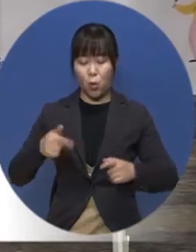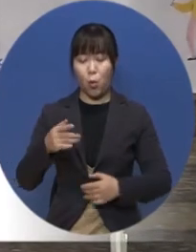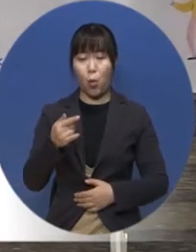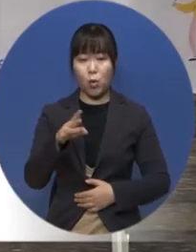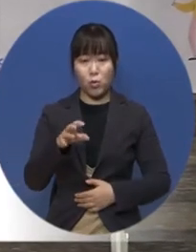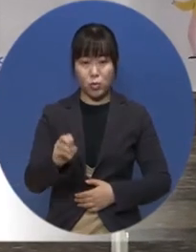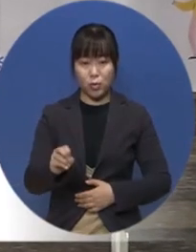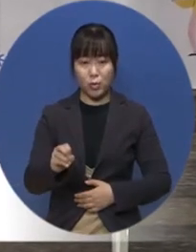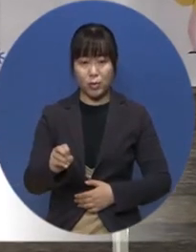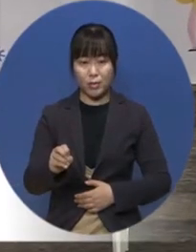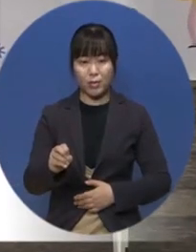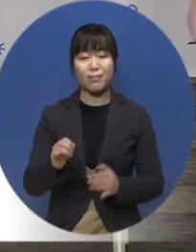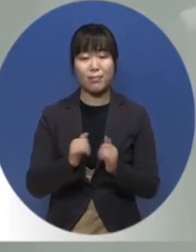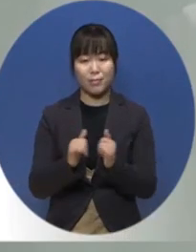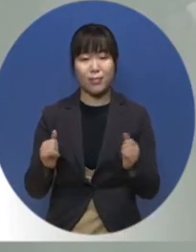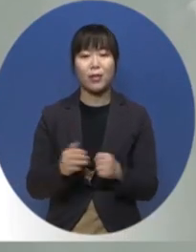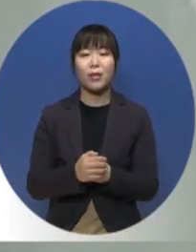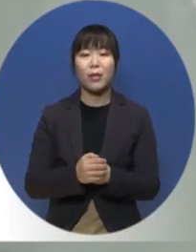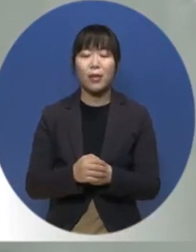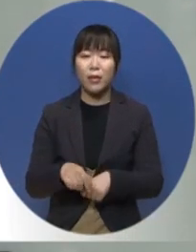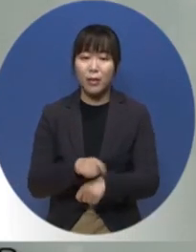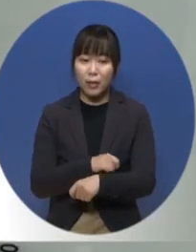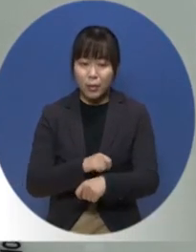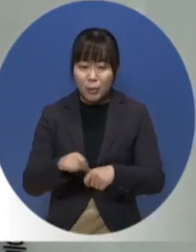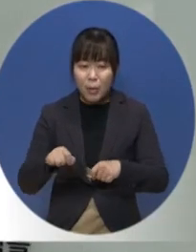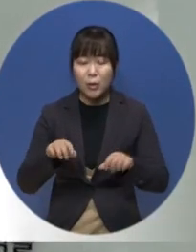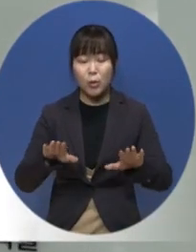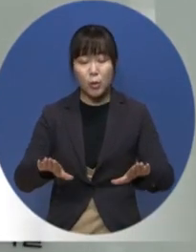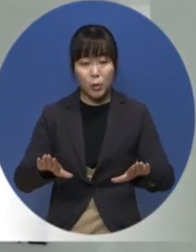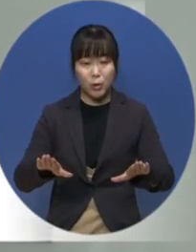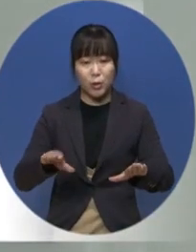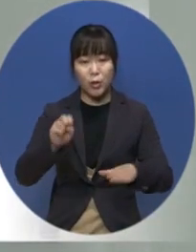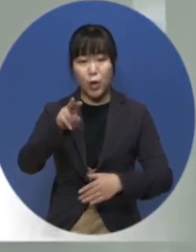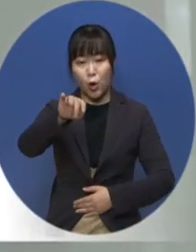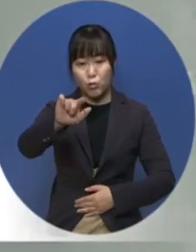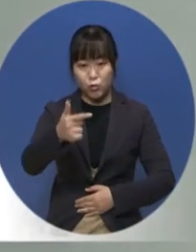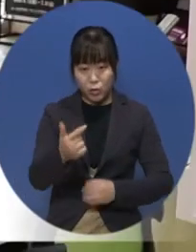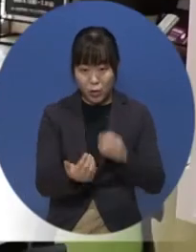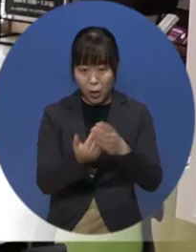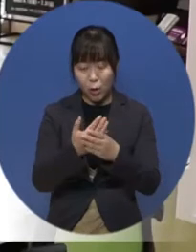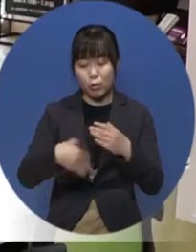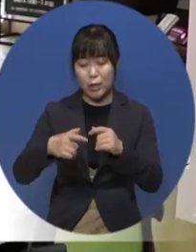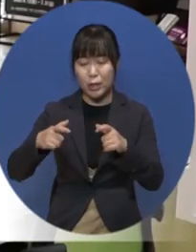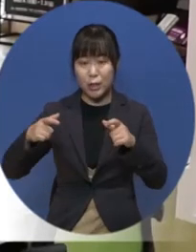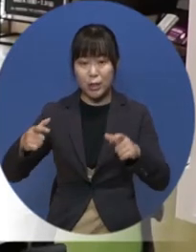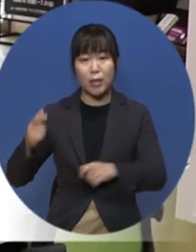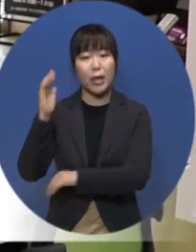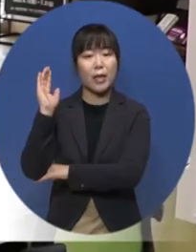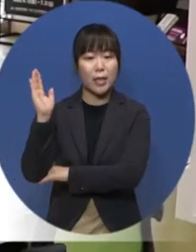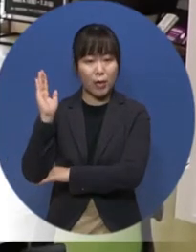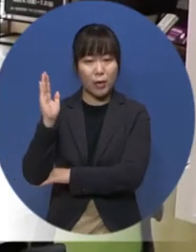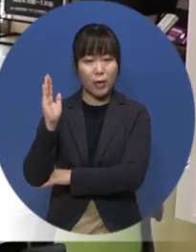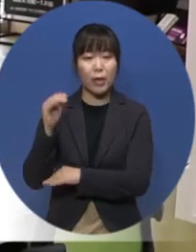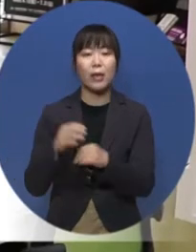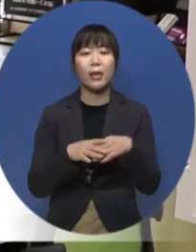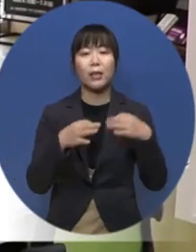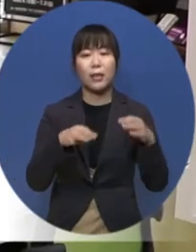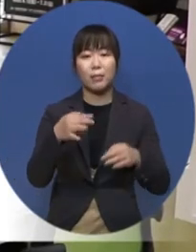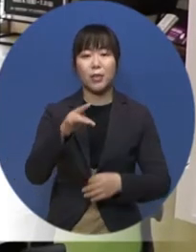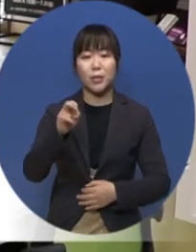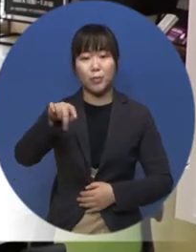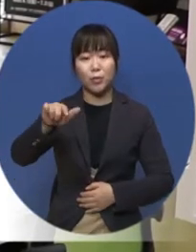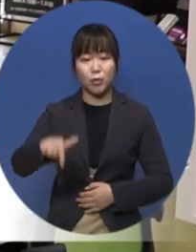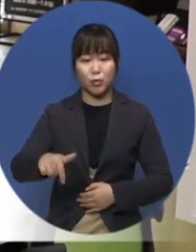출신 작가입니다 그래서 이번 특별전은 여순사건 등 우리지역의 스토리를 긴 금속 작가와